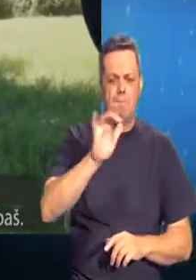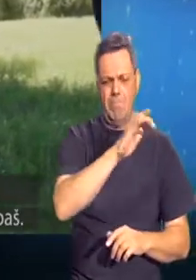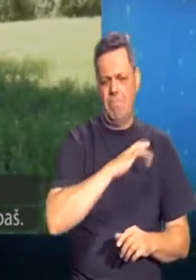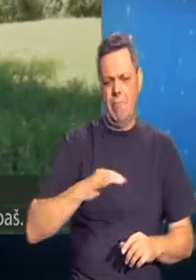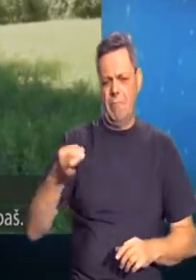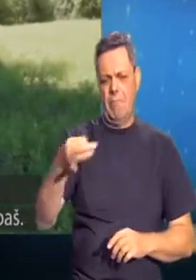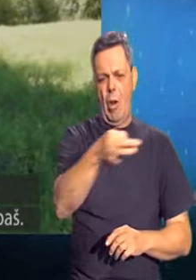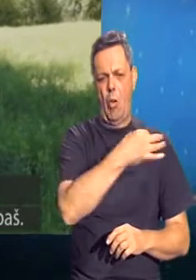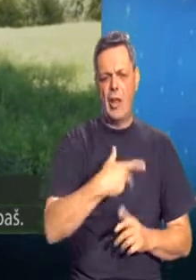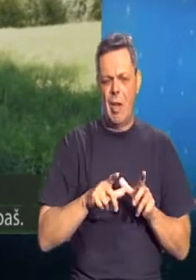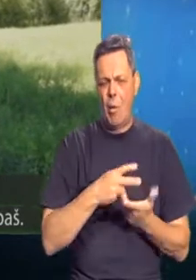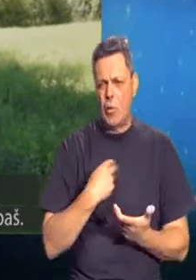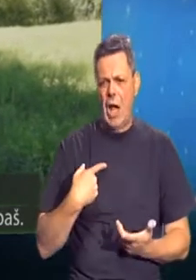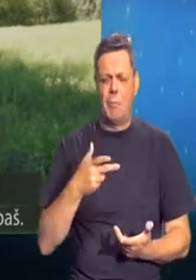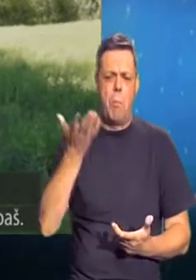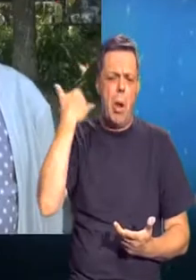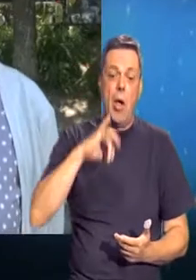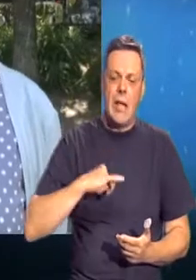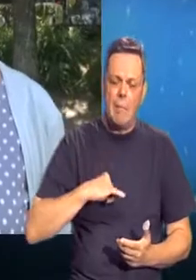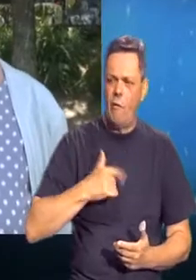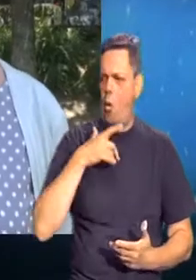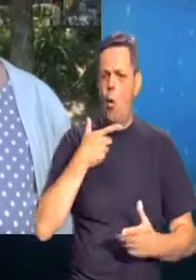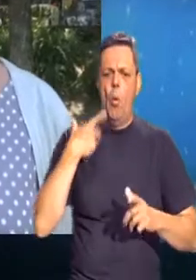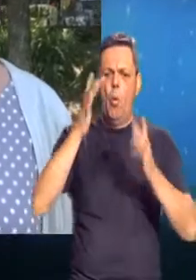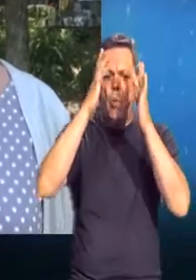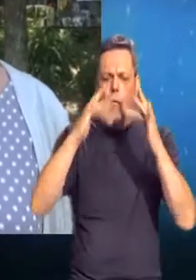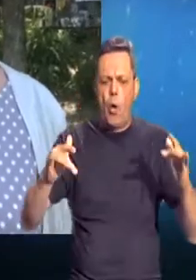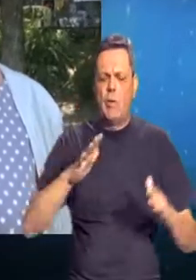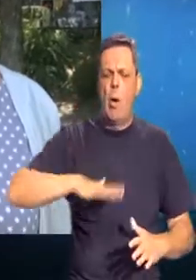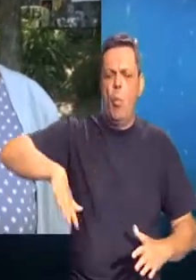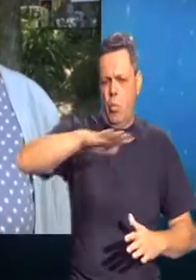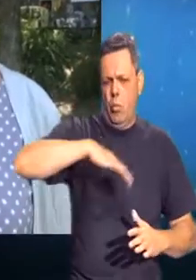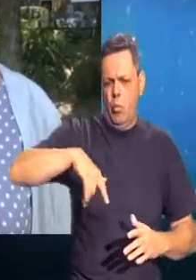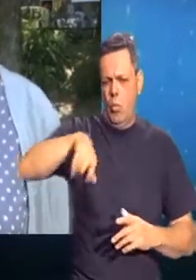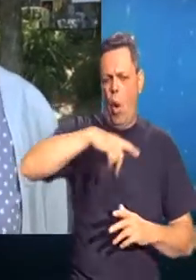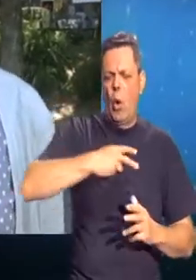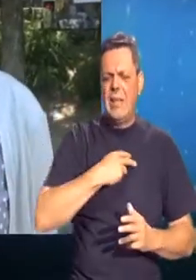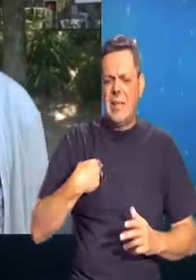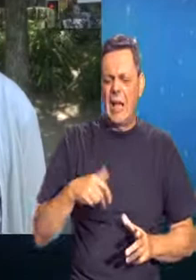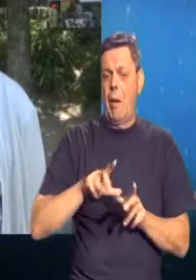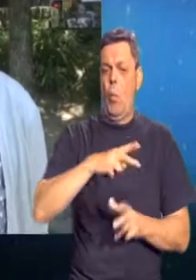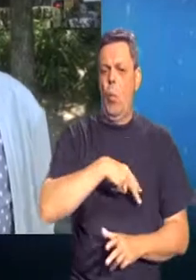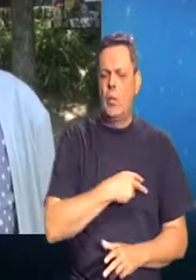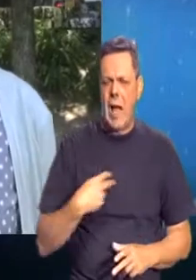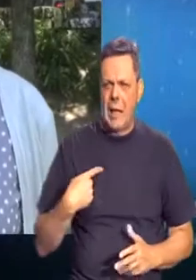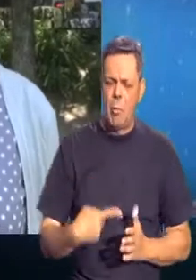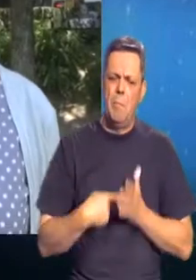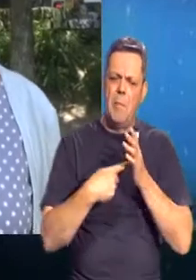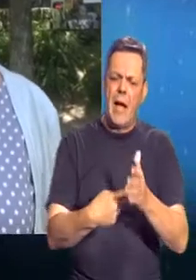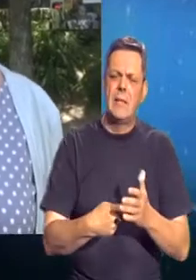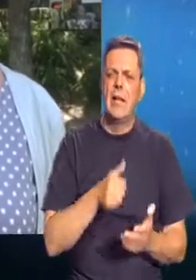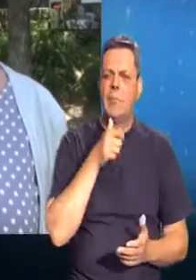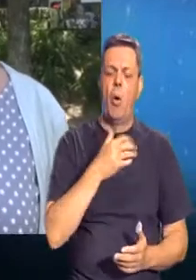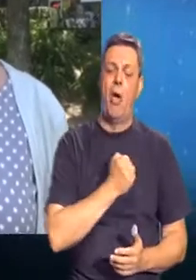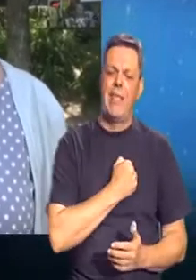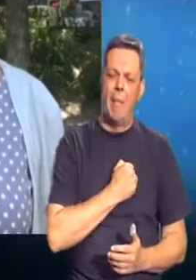smo snimali, to je bilo jako zanimljivo. I u dvorcima, u okolici Zagreba, u samom Zagrebu. Prikazali smo čak